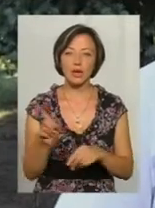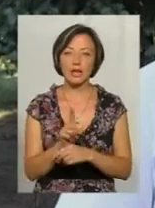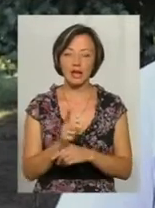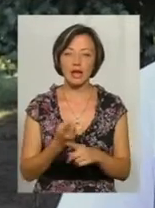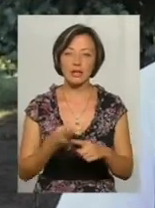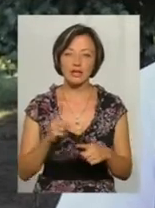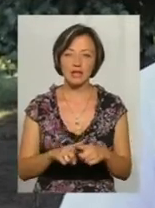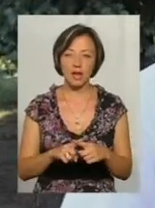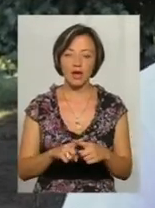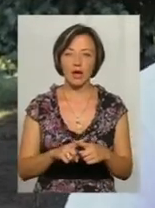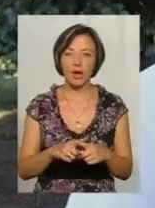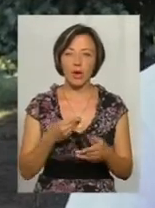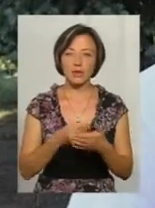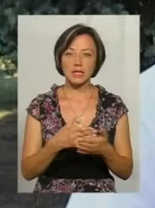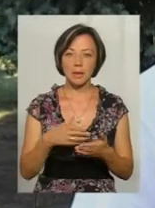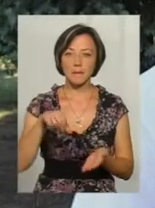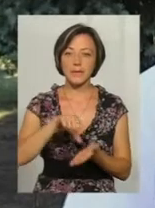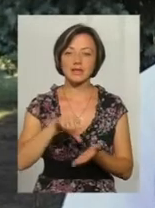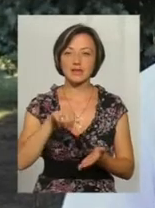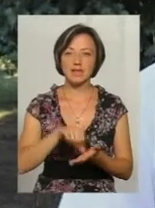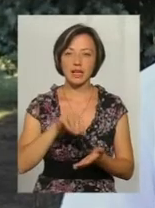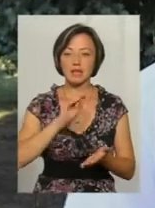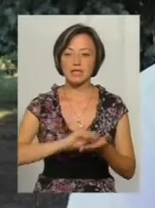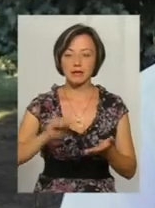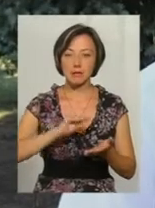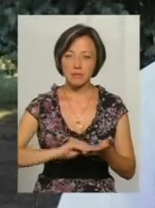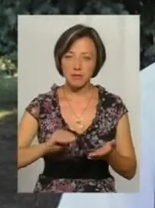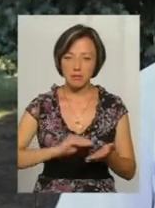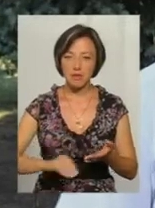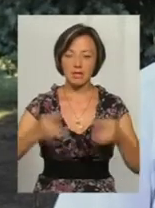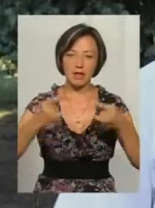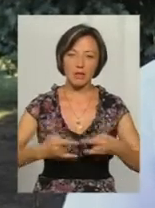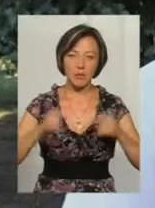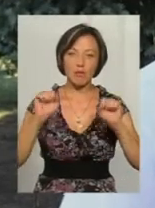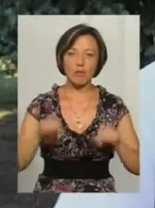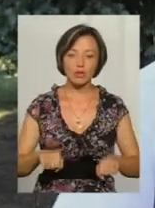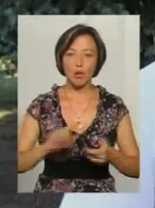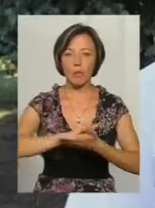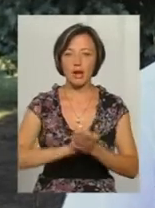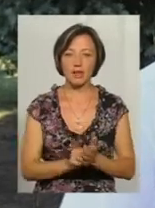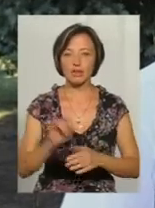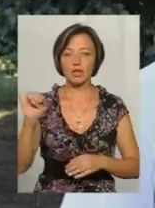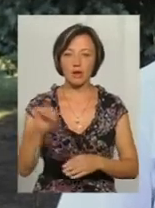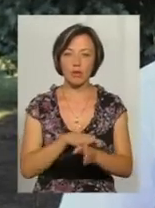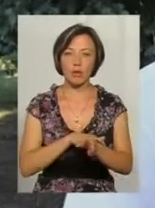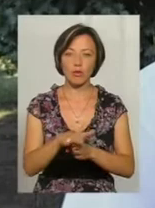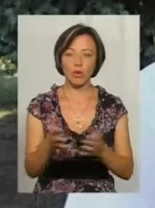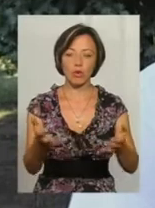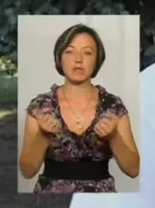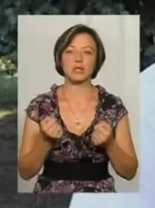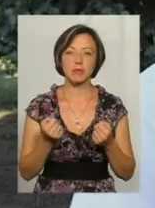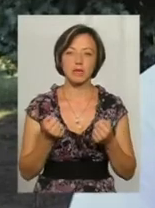це оцінка представників засобів масової інформації, наскільки вони можуть оперативно і в повній мірі